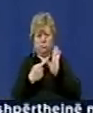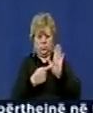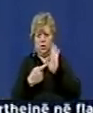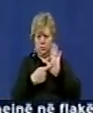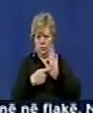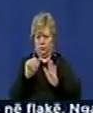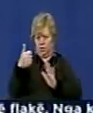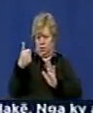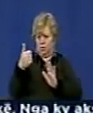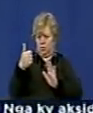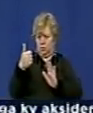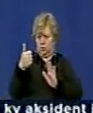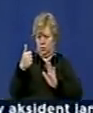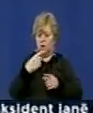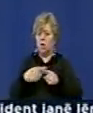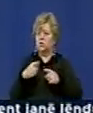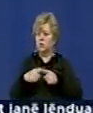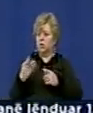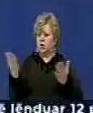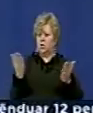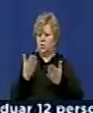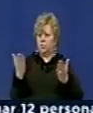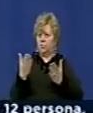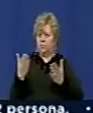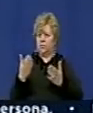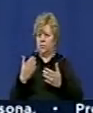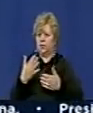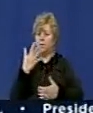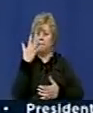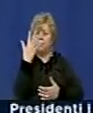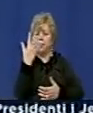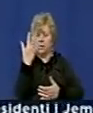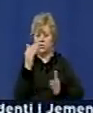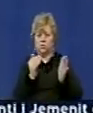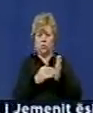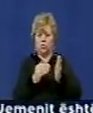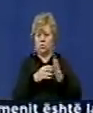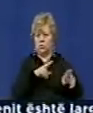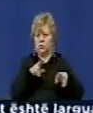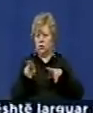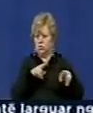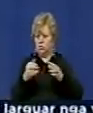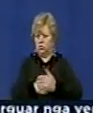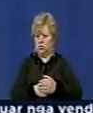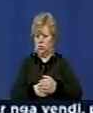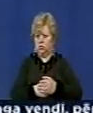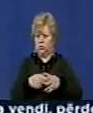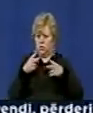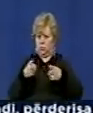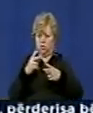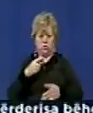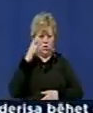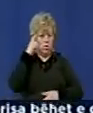E para, arsyeja se si në 5 instanca dëmtohet gjyqësori. Kjo nuk është një lloj si zoti